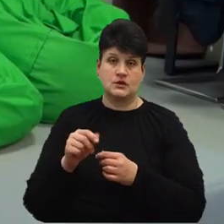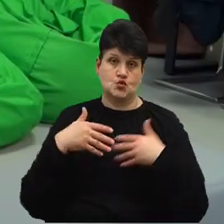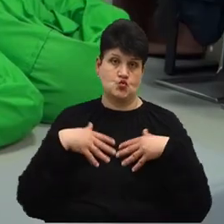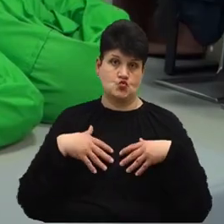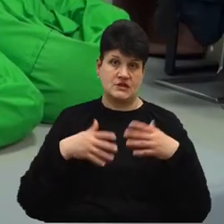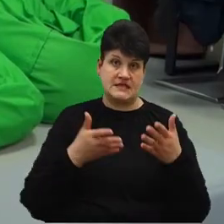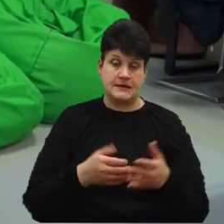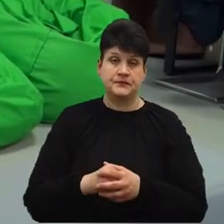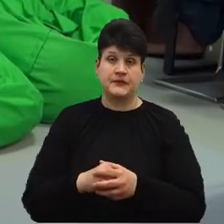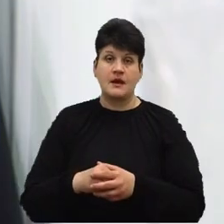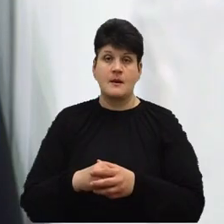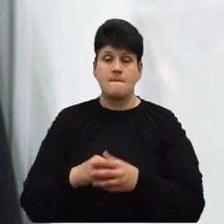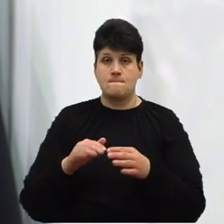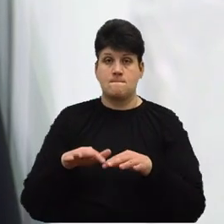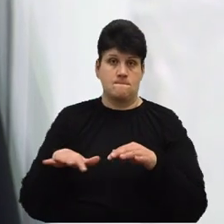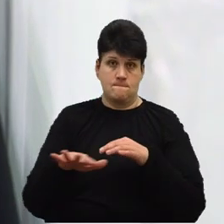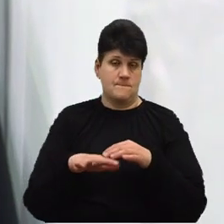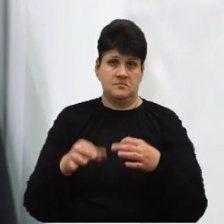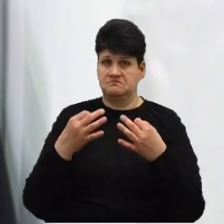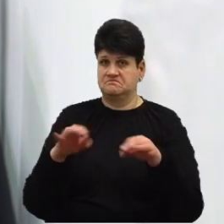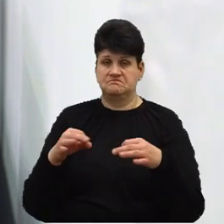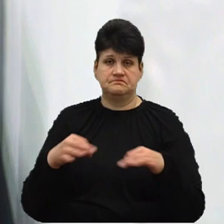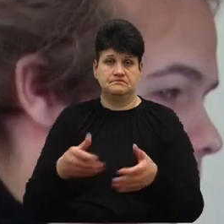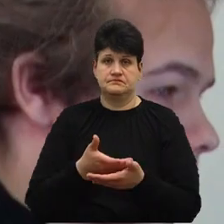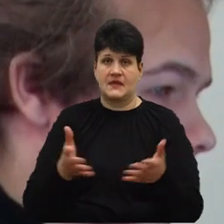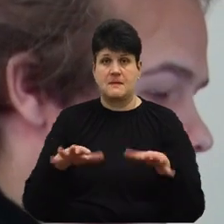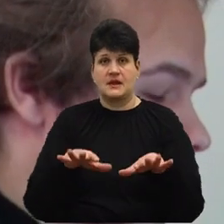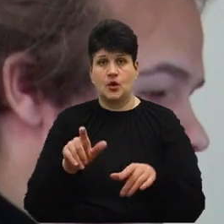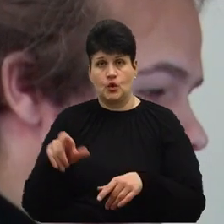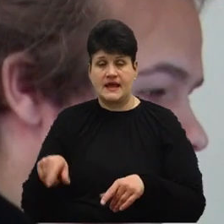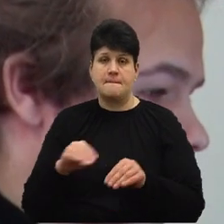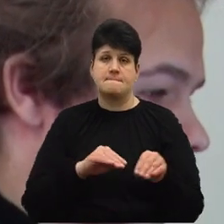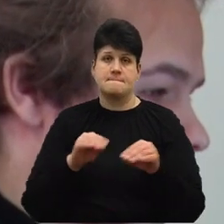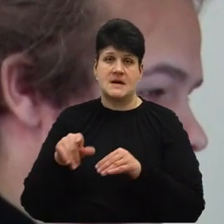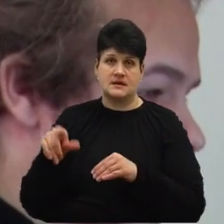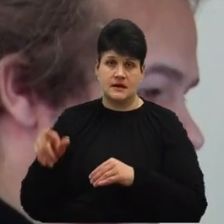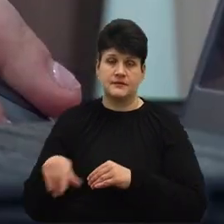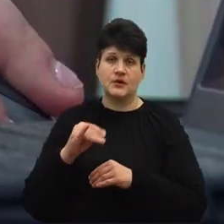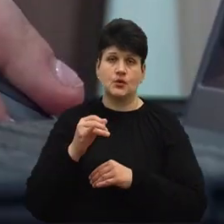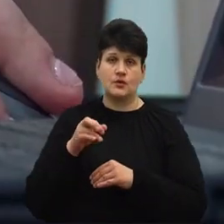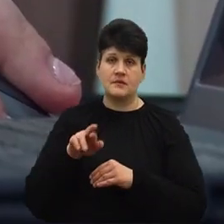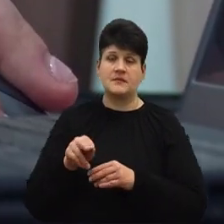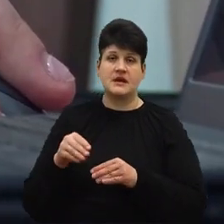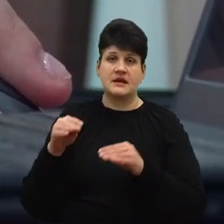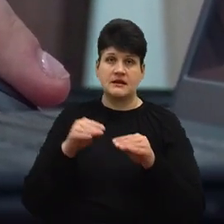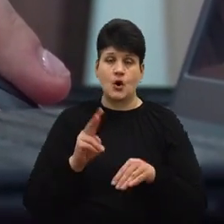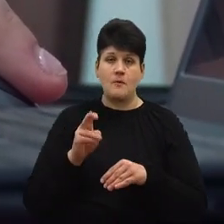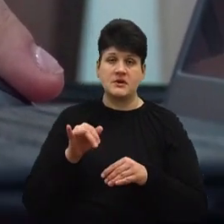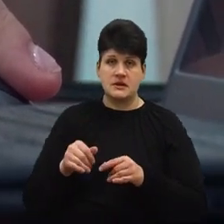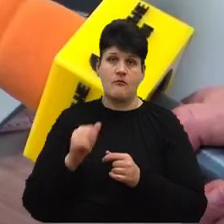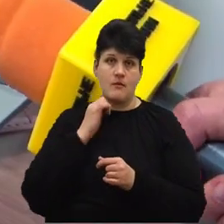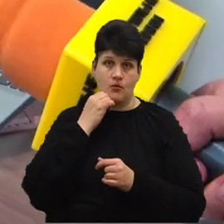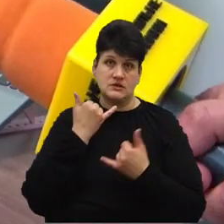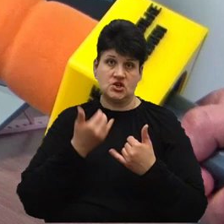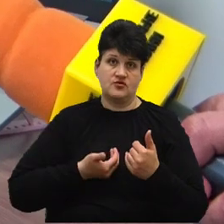Простір безкоштовний та відкритий як для переселенців, так і для місцевих. Юлія Хабік з Тернополя переїхала у Копичинці до бабусі і зараз живе